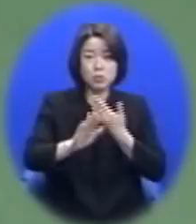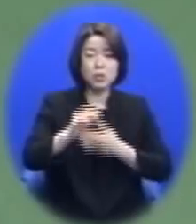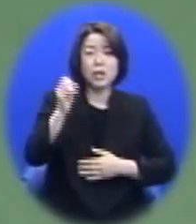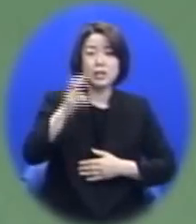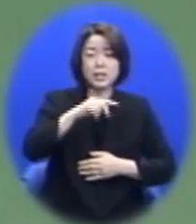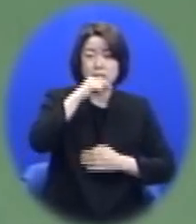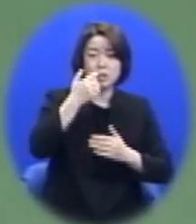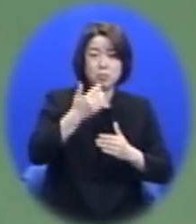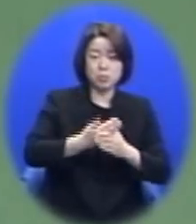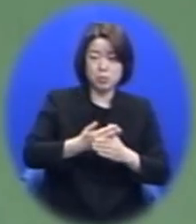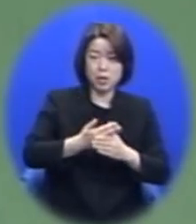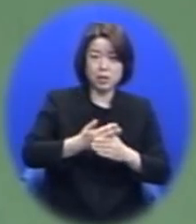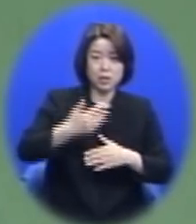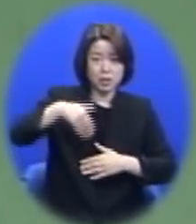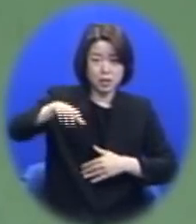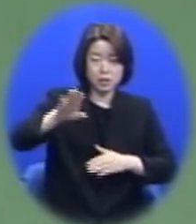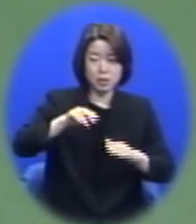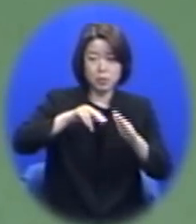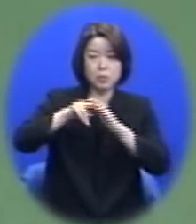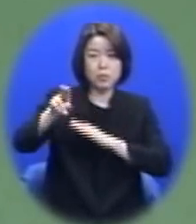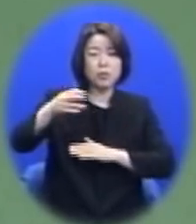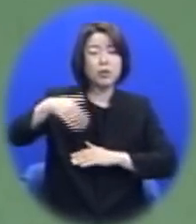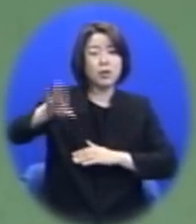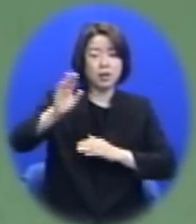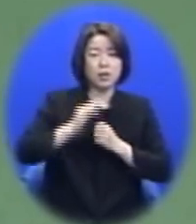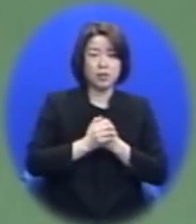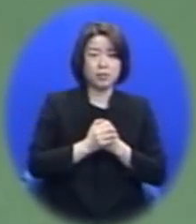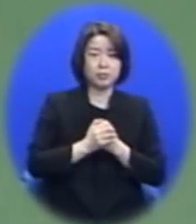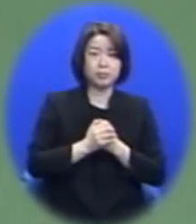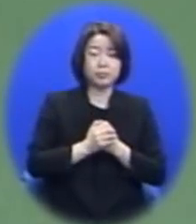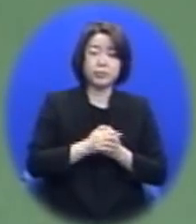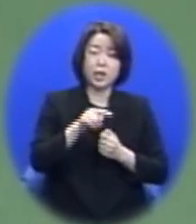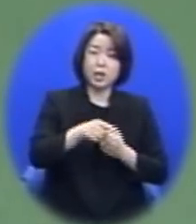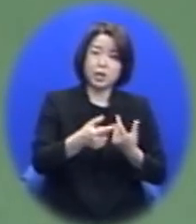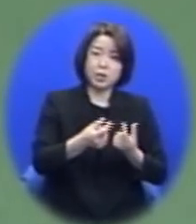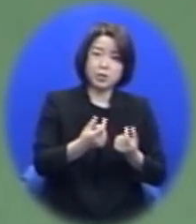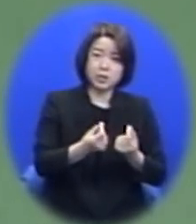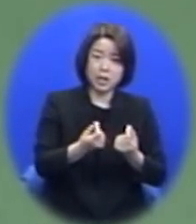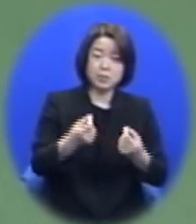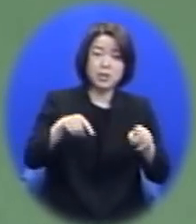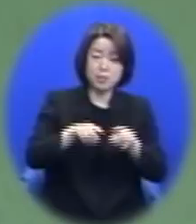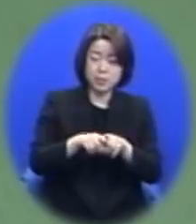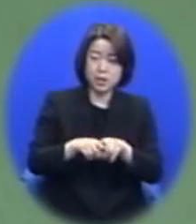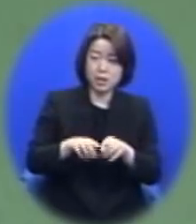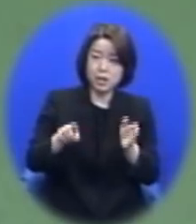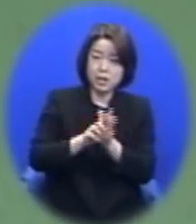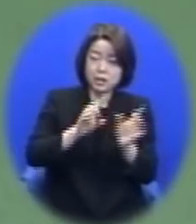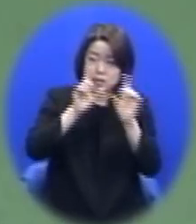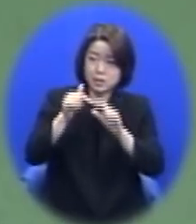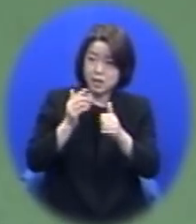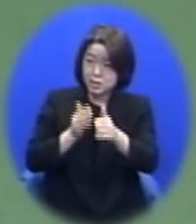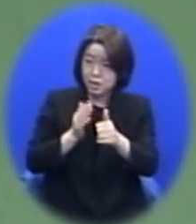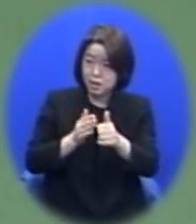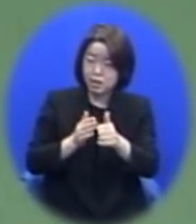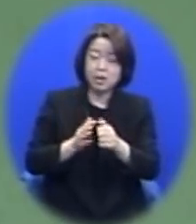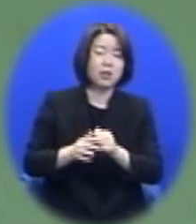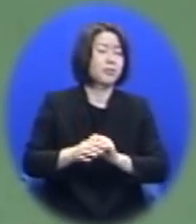북한으로 들어가신다고 떠나는 겁니다. 아니 여기서 같이 신앙생활 하시지요? 그랬더니